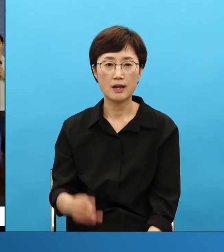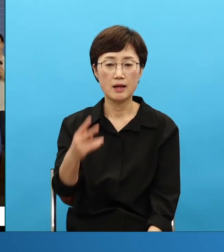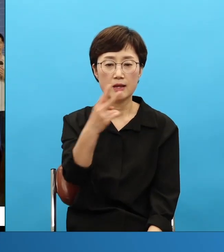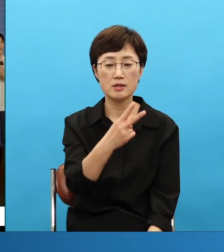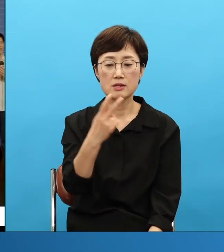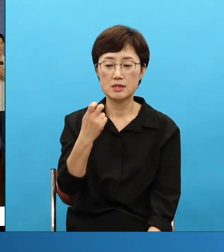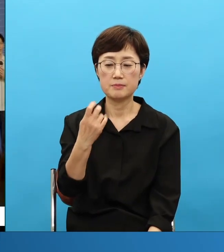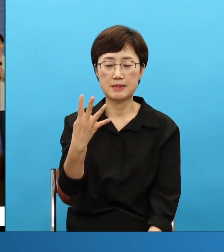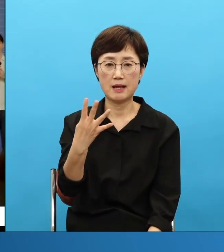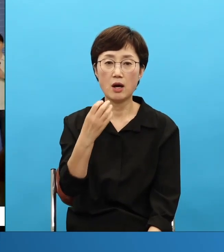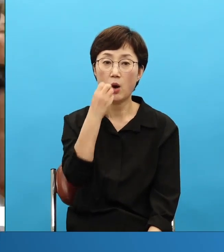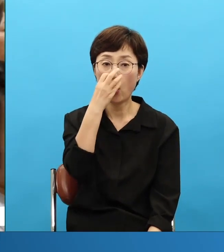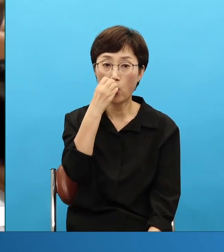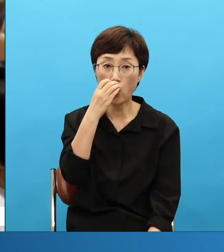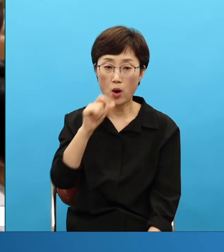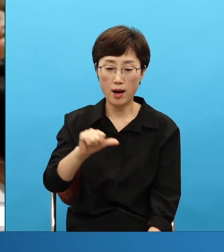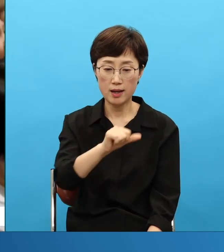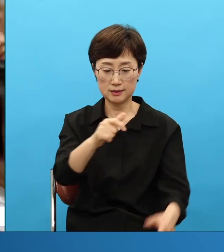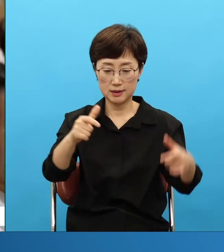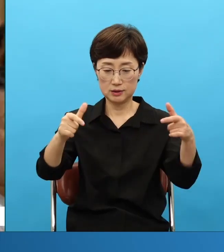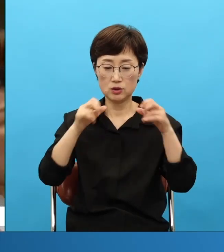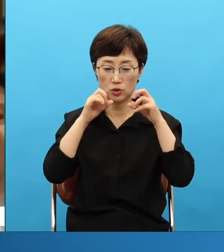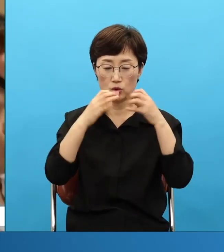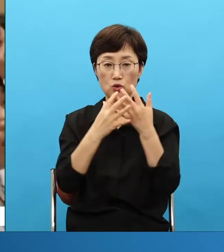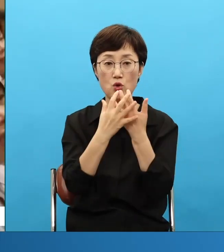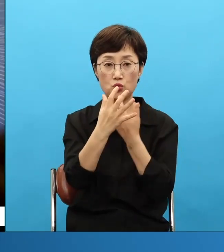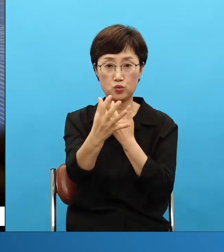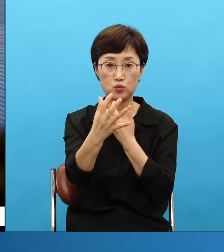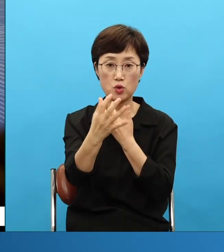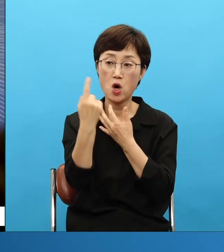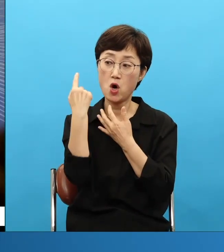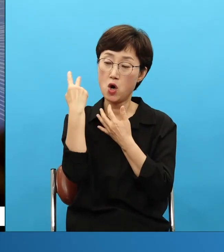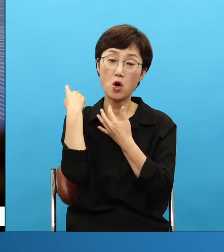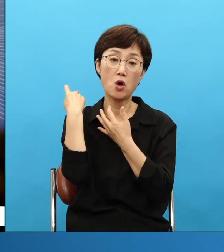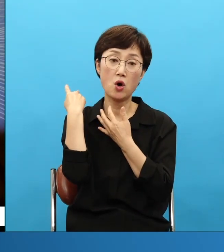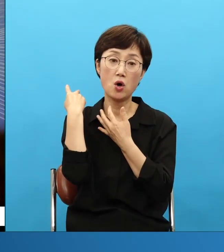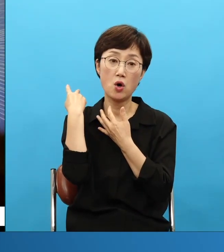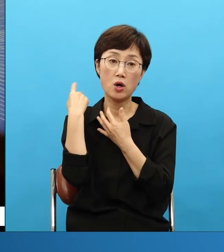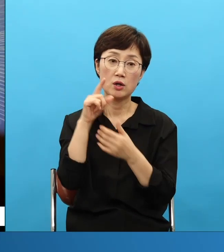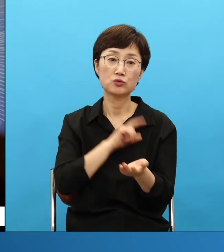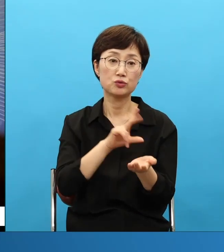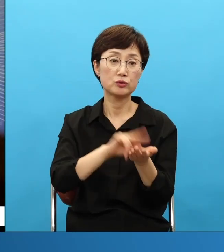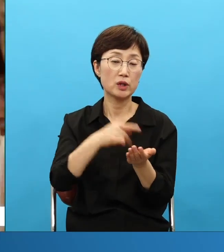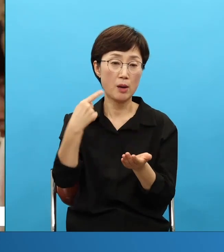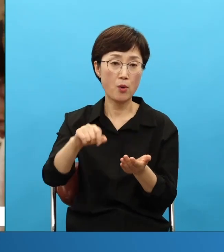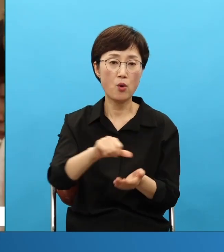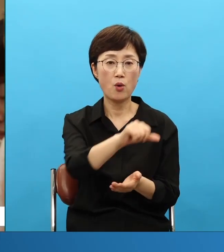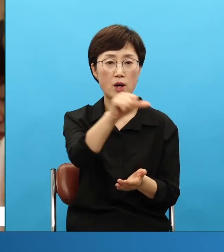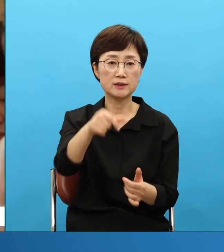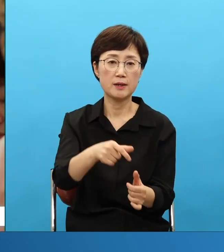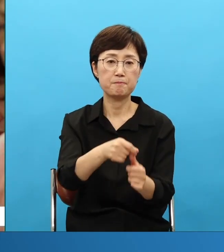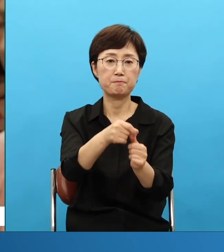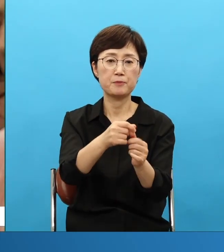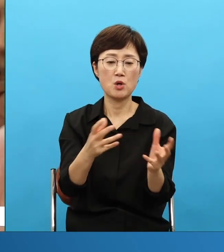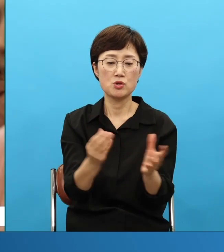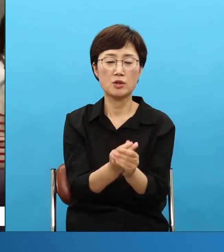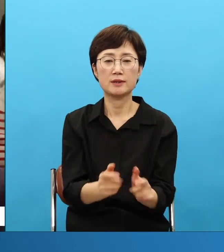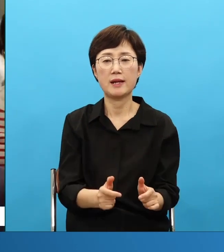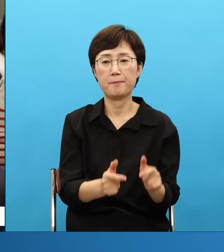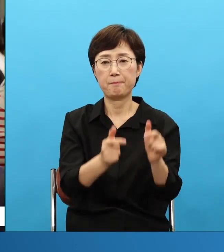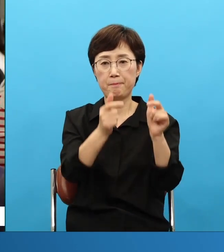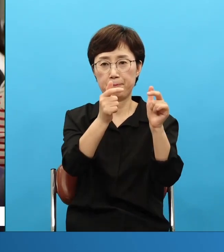(2024) 홍콩 아시아 전도집회가 지난 2일부터 이틀간 아시아 살리는 절대망대란 주제로 홍콩 컨벤션